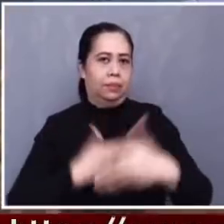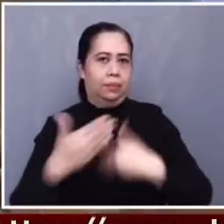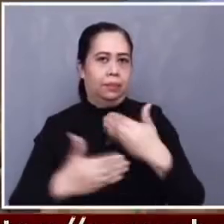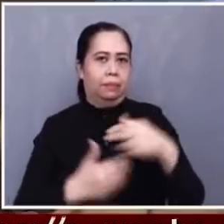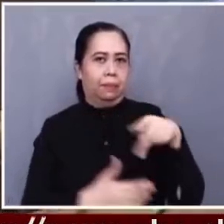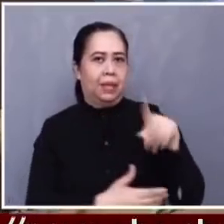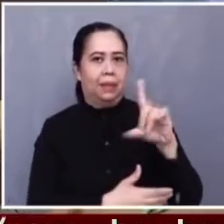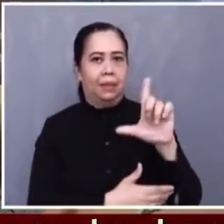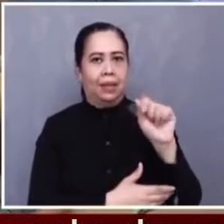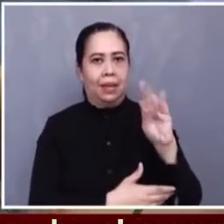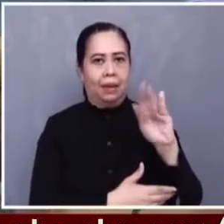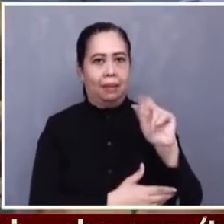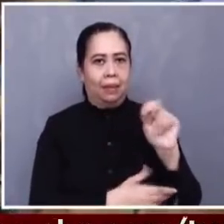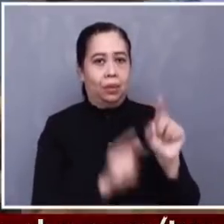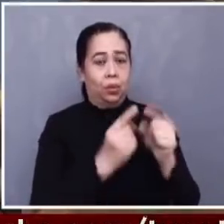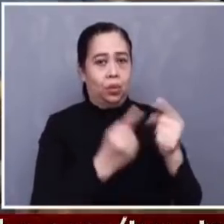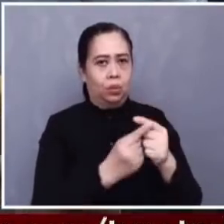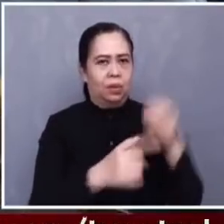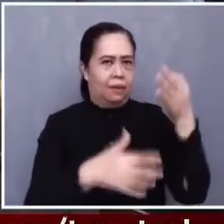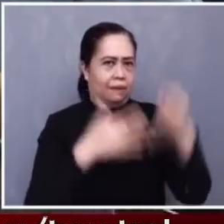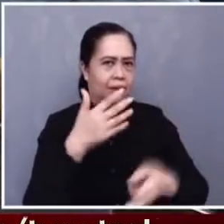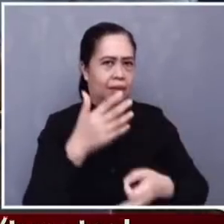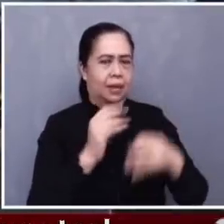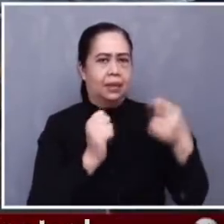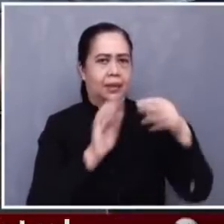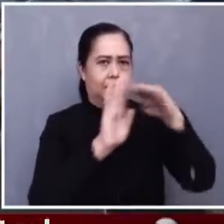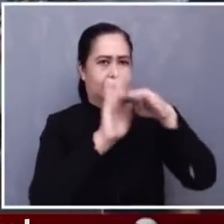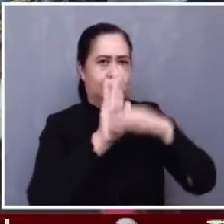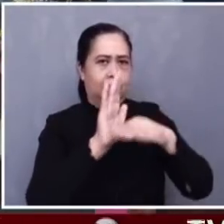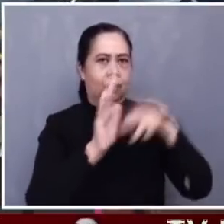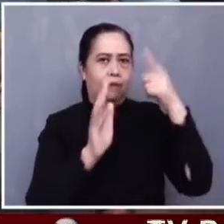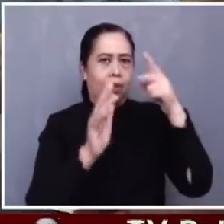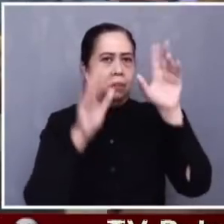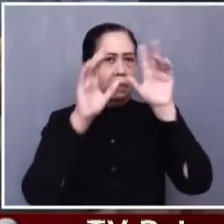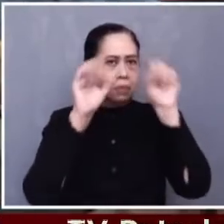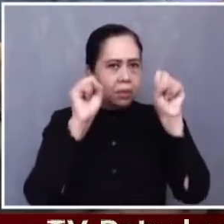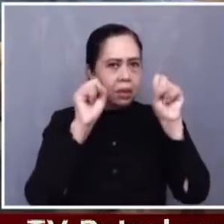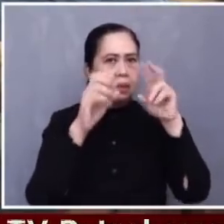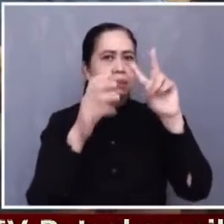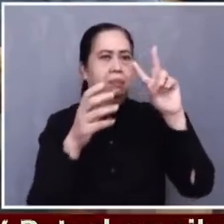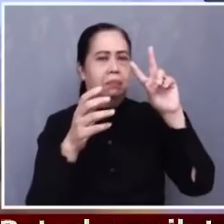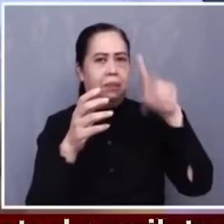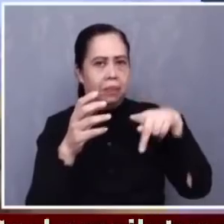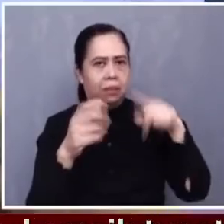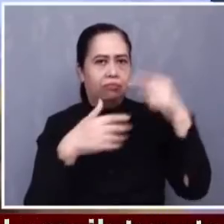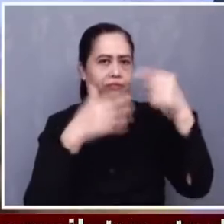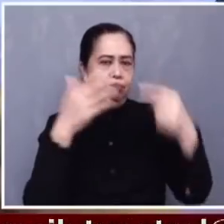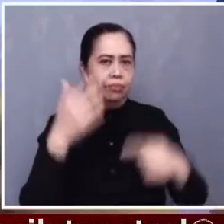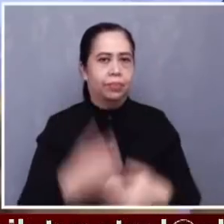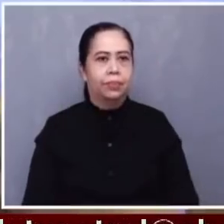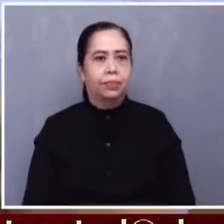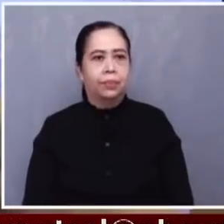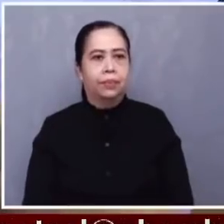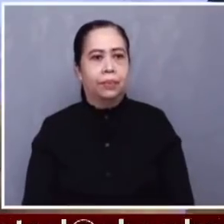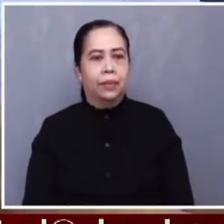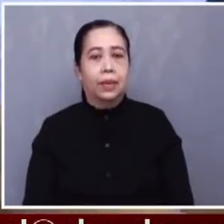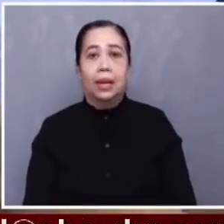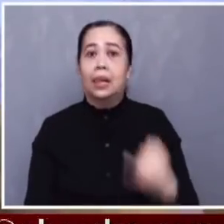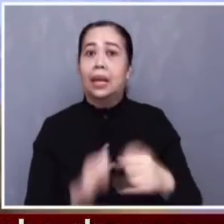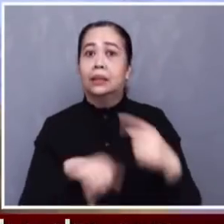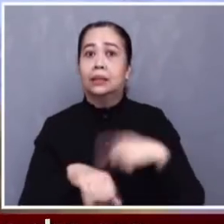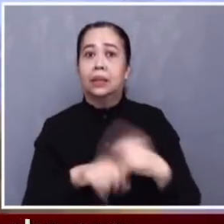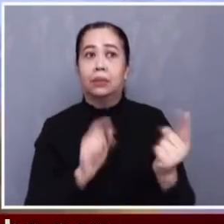Laban sa pagsasapinal ng kandidato nila sa pagkapangulo at pangalawang pangulo. The last time we met was last